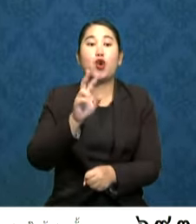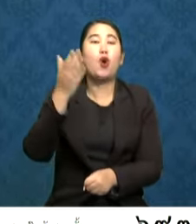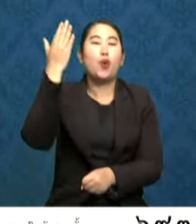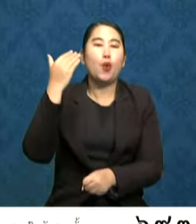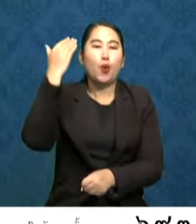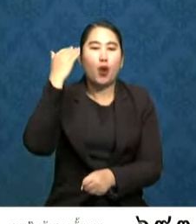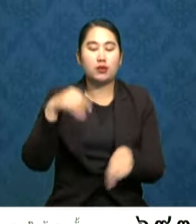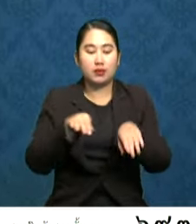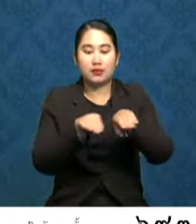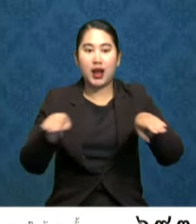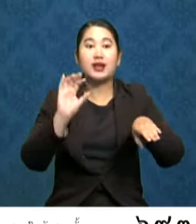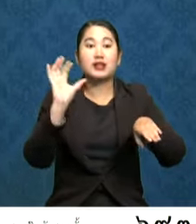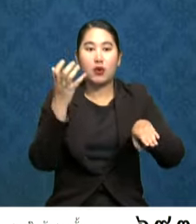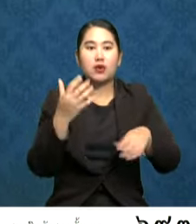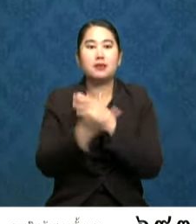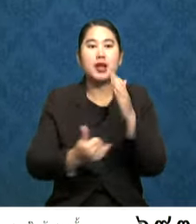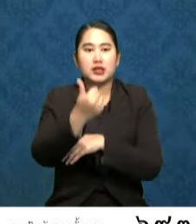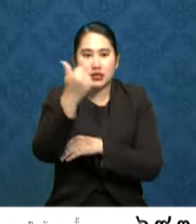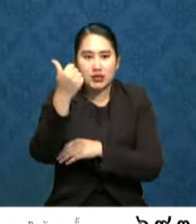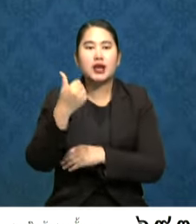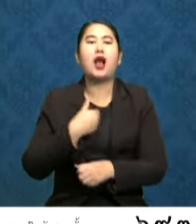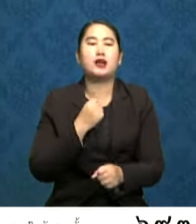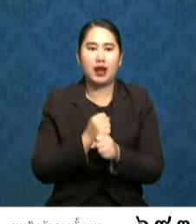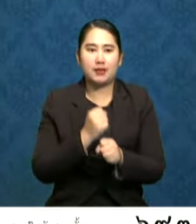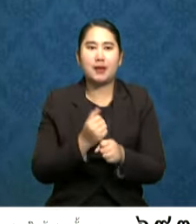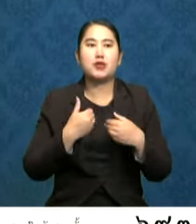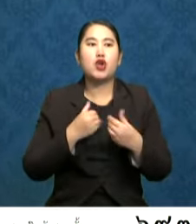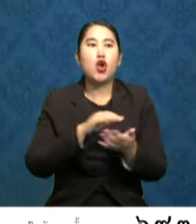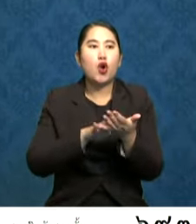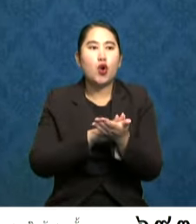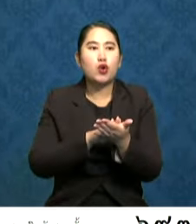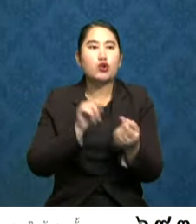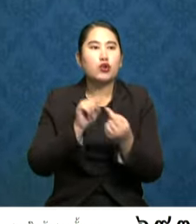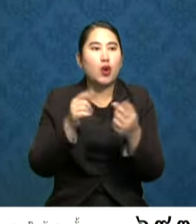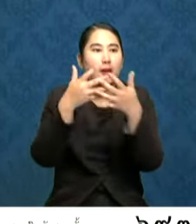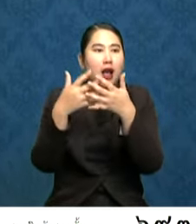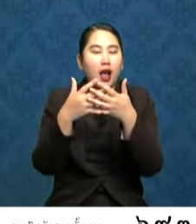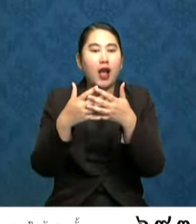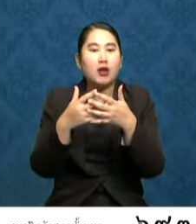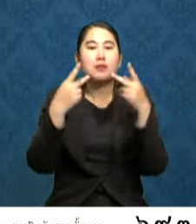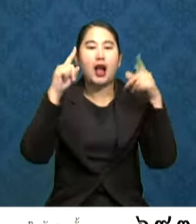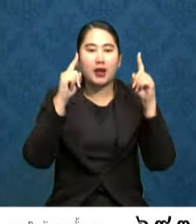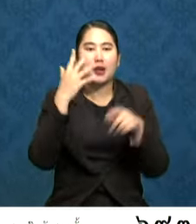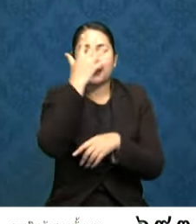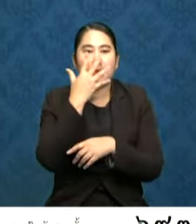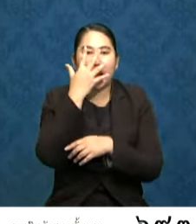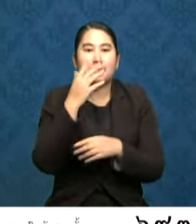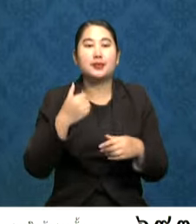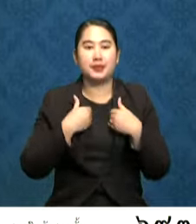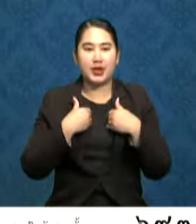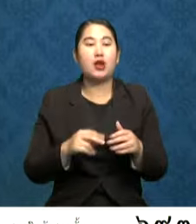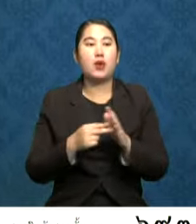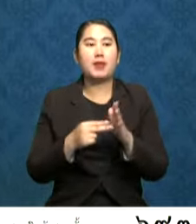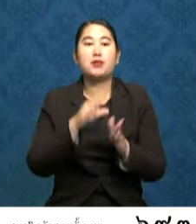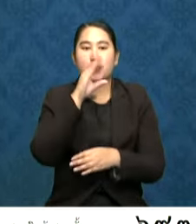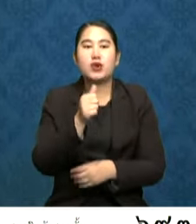เป็นมาตรฐานสากลค่ะประเทศอื่นเขาคก็ทำกันนะคะขออภัยที่บารักโอบามาต้องโดนเบลอหน้าไปนะคะจริงๆพูดได้ไม่ได้มีการ